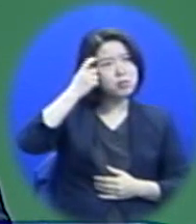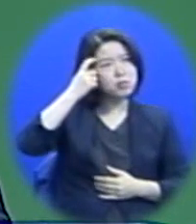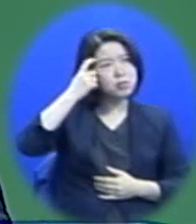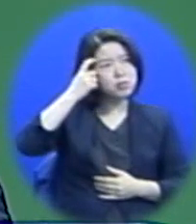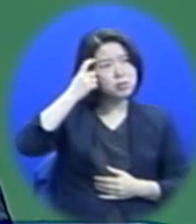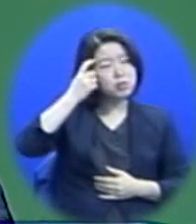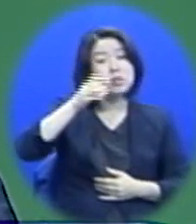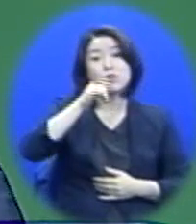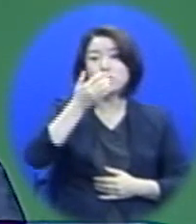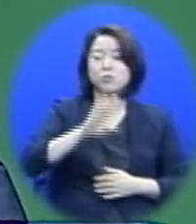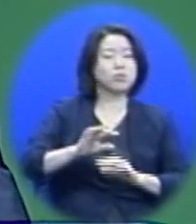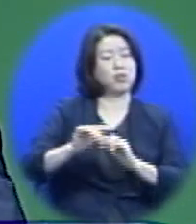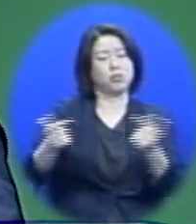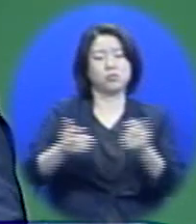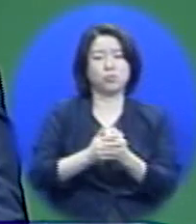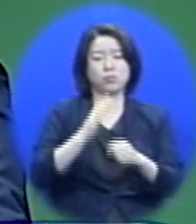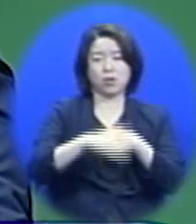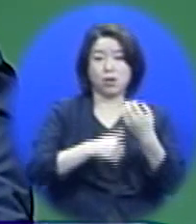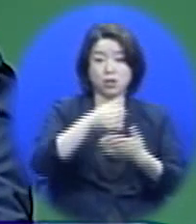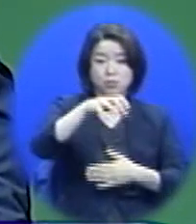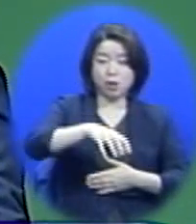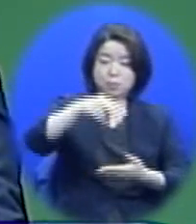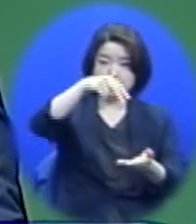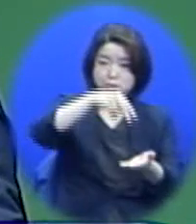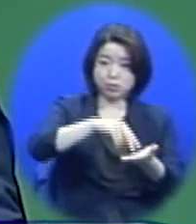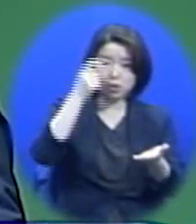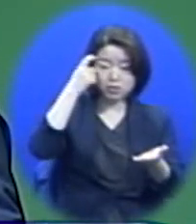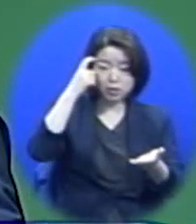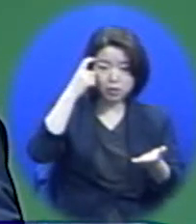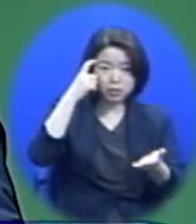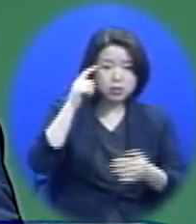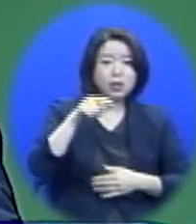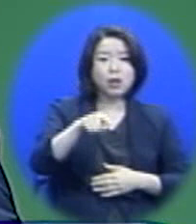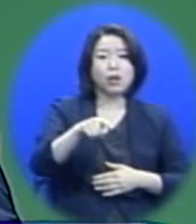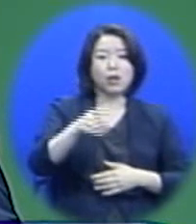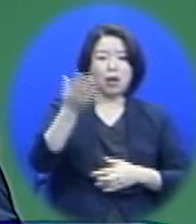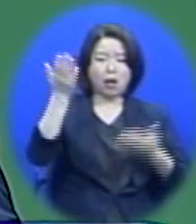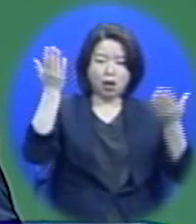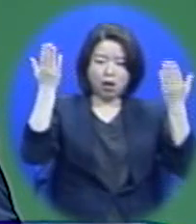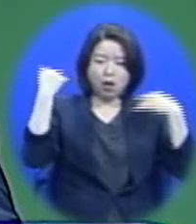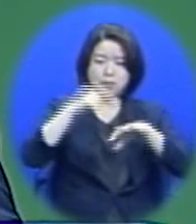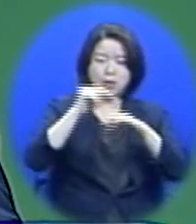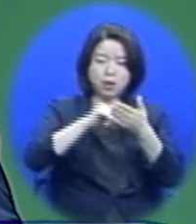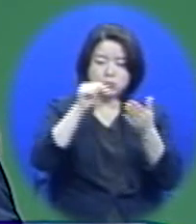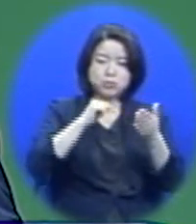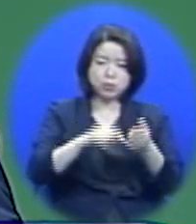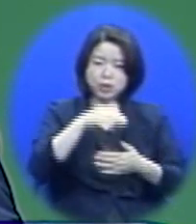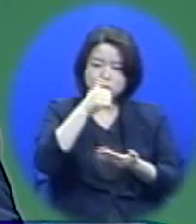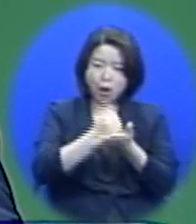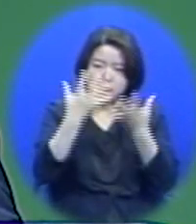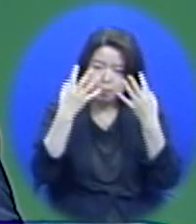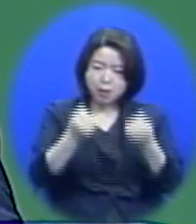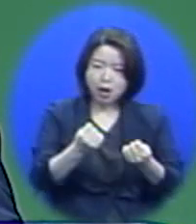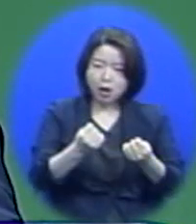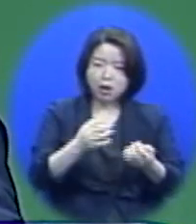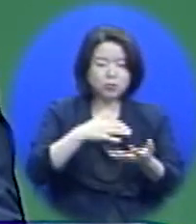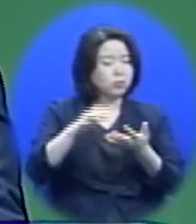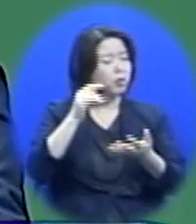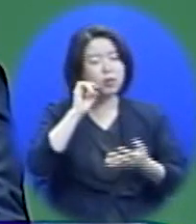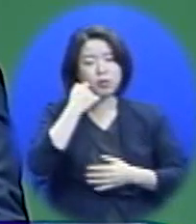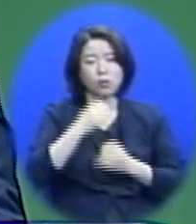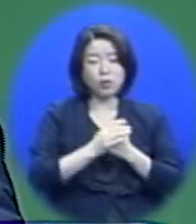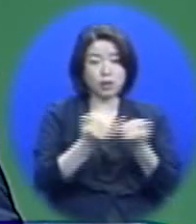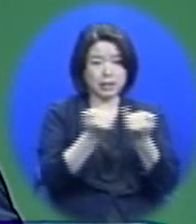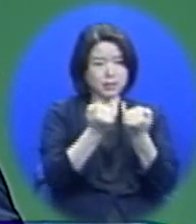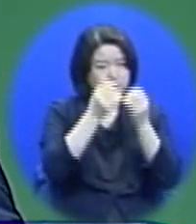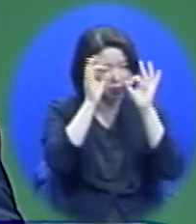아니었습니다. 하나님 앞에 섰다고 생각하니 그동안 마음속으로 지은 죄가 얼마나 많은지 헤아릴 수가 없었습니다. 여자들을